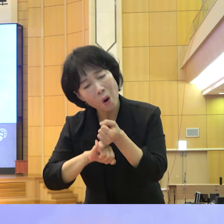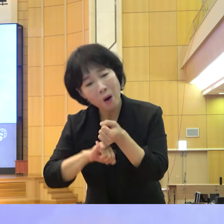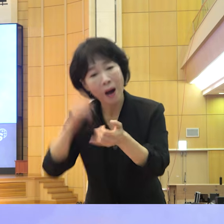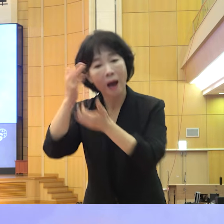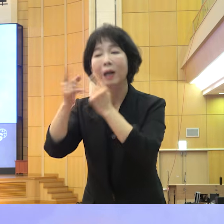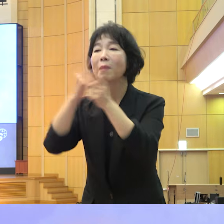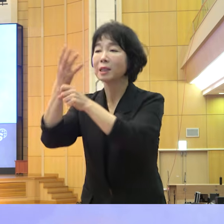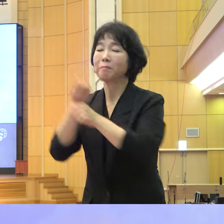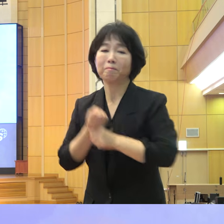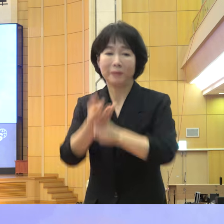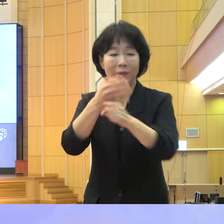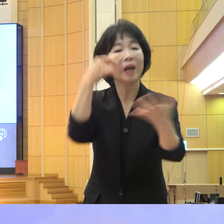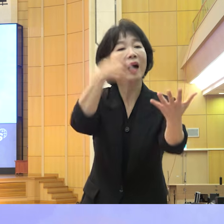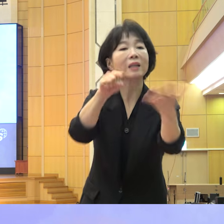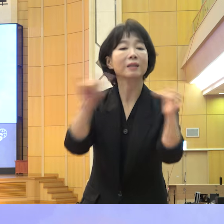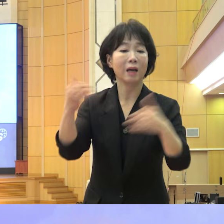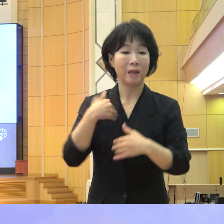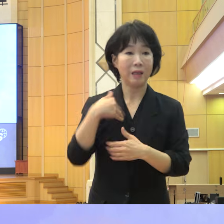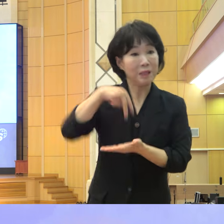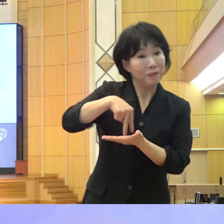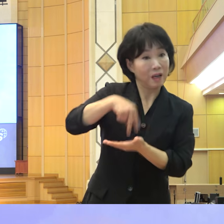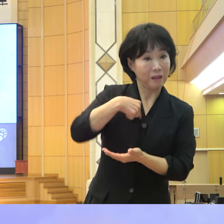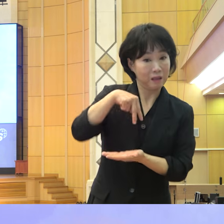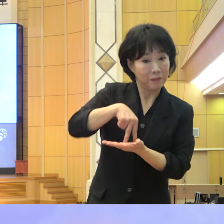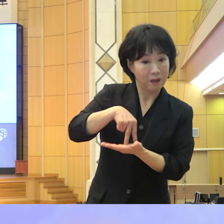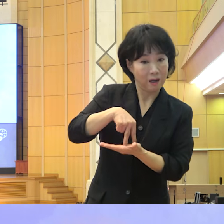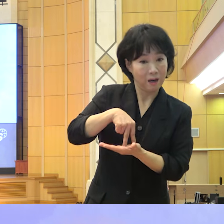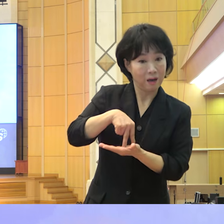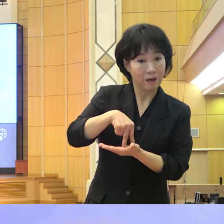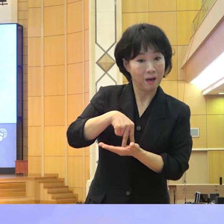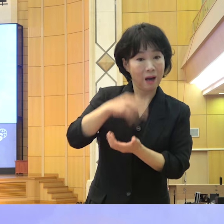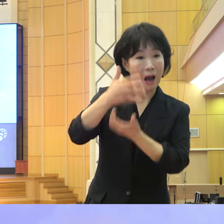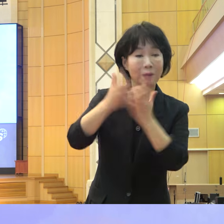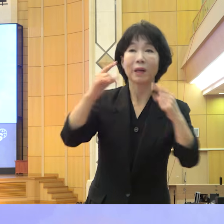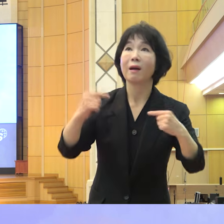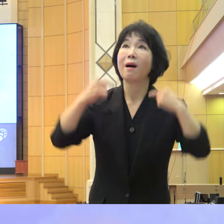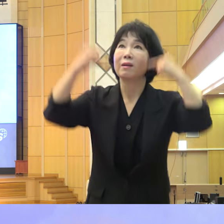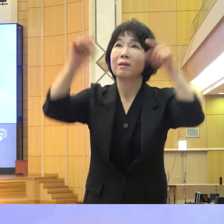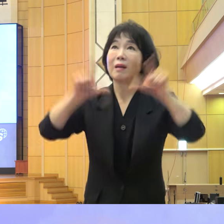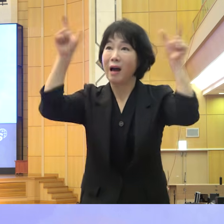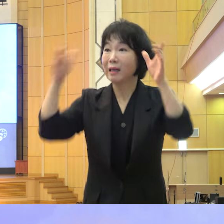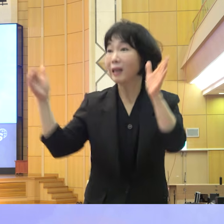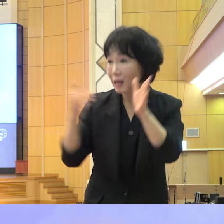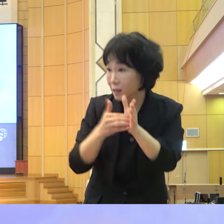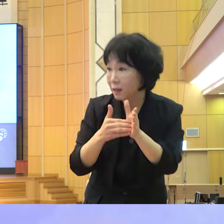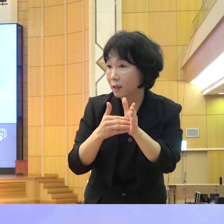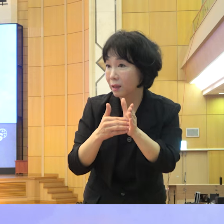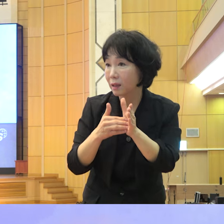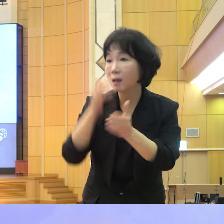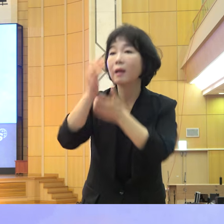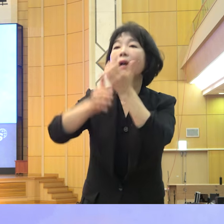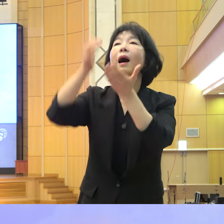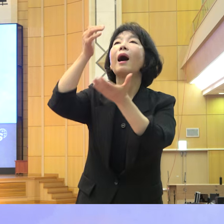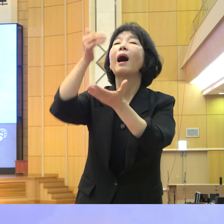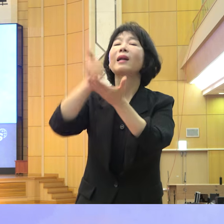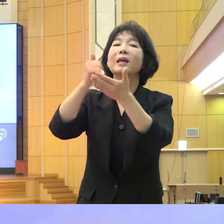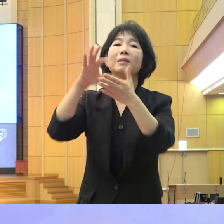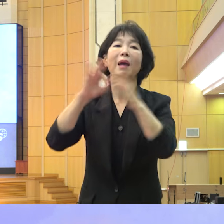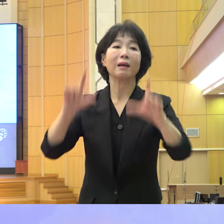하나님 말씀을 가르치는 자로서 정말 주님 나라 갈 때까지 하나님의